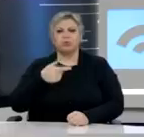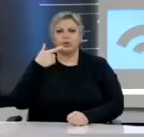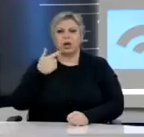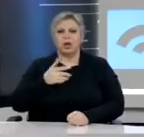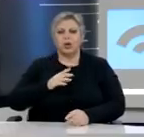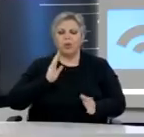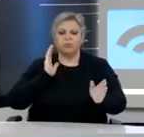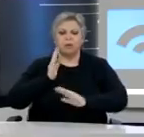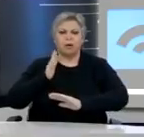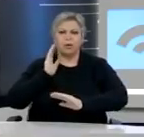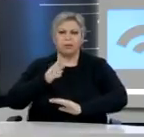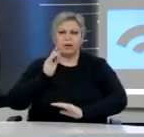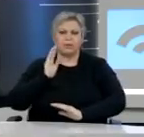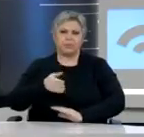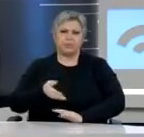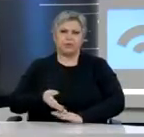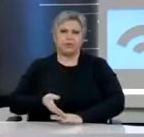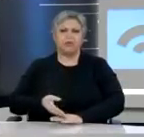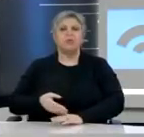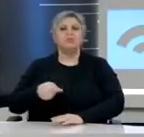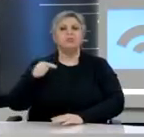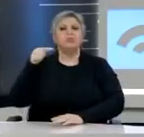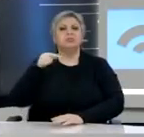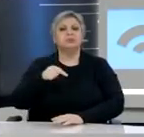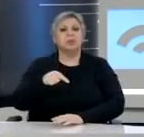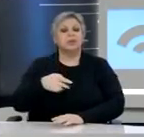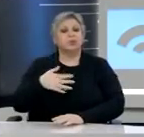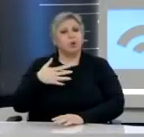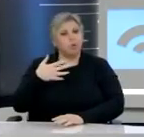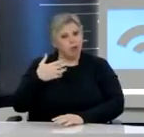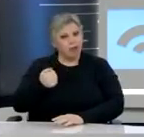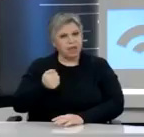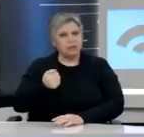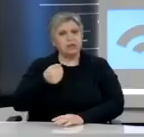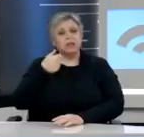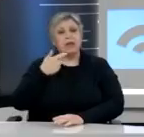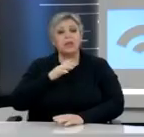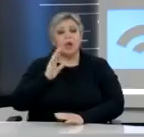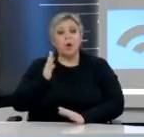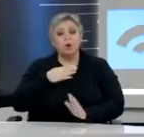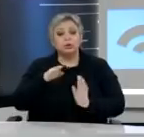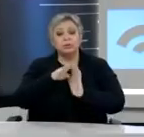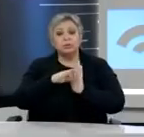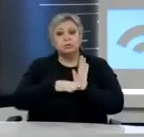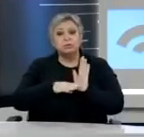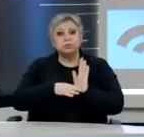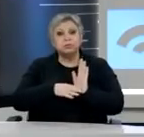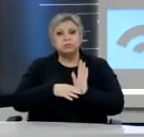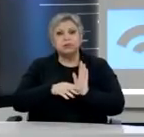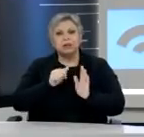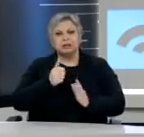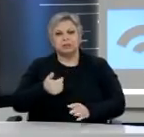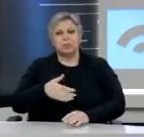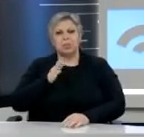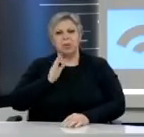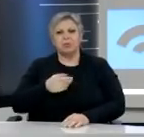αντιπολίτευση που διαθέτει τον αριθμό των εδρών που προβλέπει το Σύνταγμα και ο κανονισμός της Βουλής, ζητώντας την,